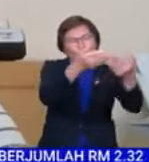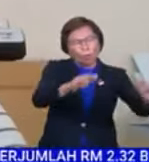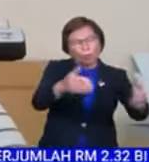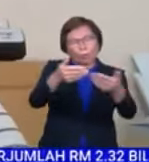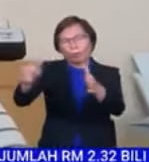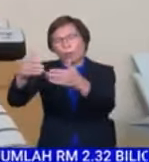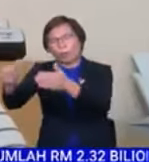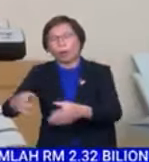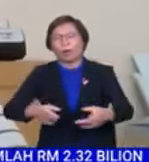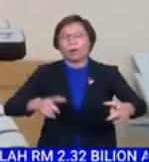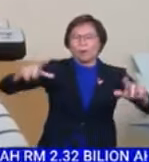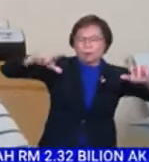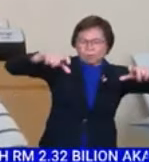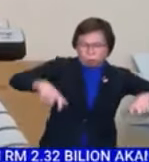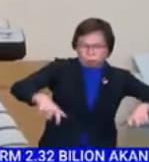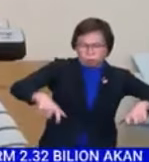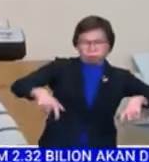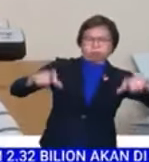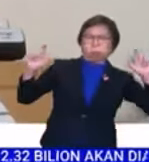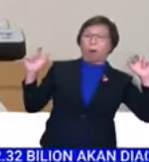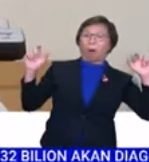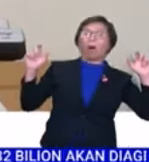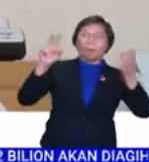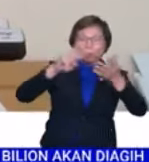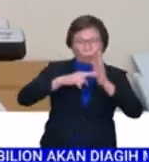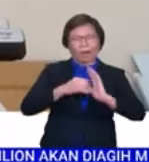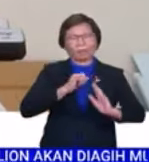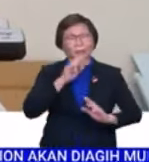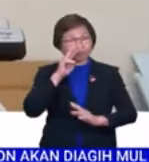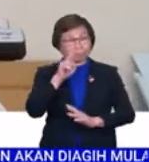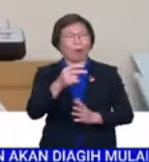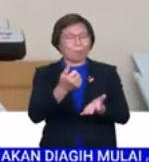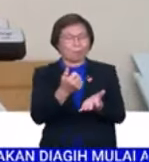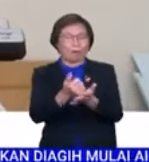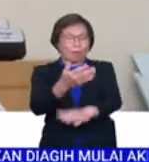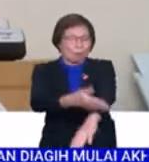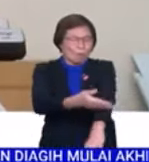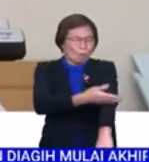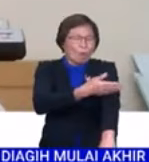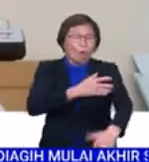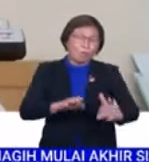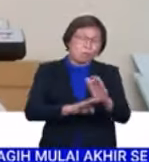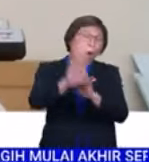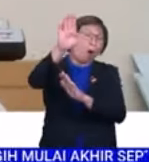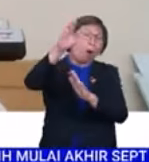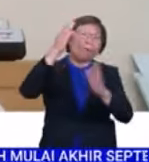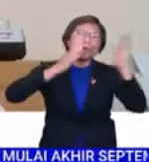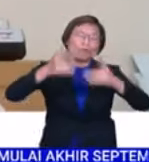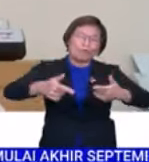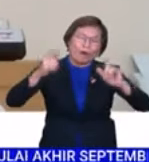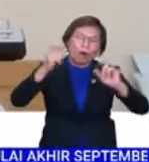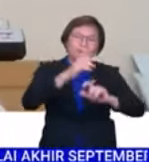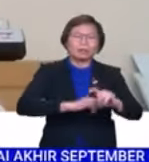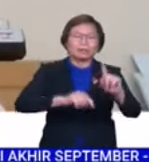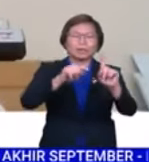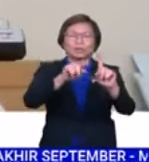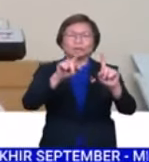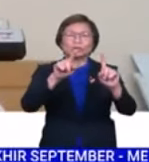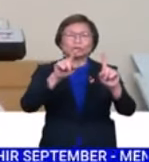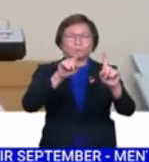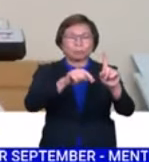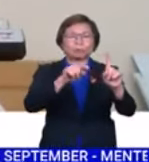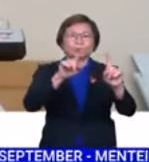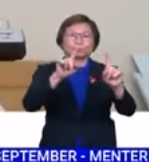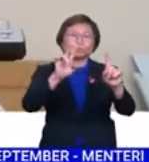Dan Kawan gerakan menetas Negeri ditarik Saya melihat ini akan turut membantu kemudian lingkaran dengan lebih pantas lagi dan kacang 175